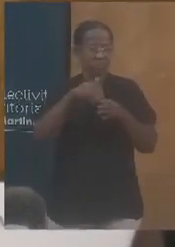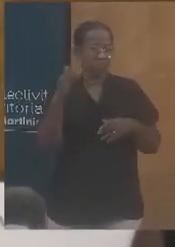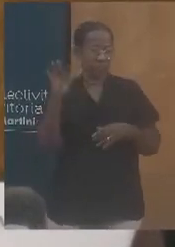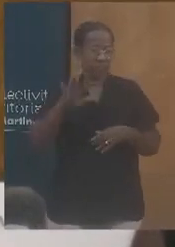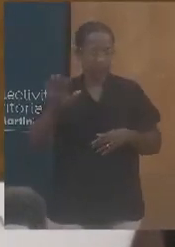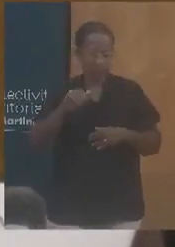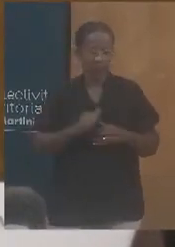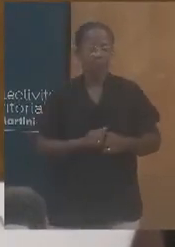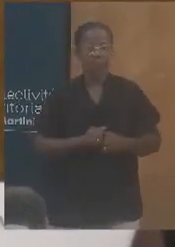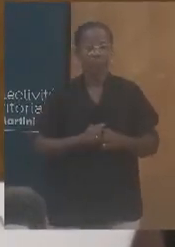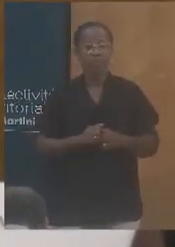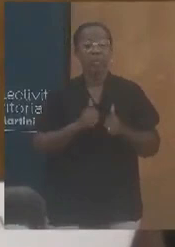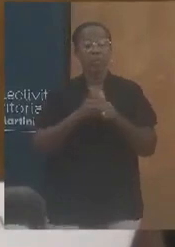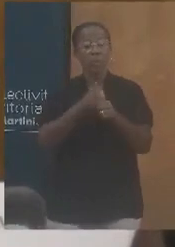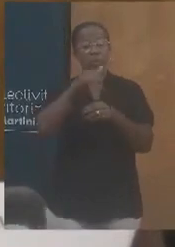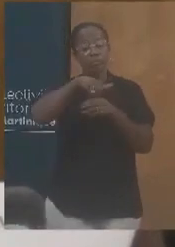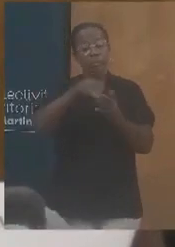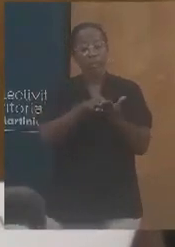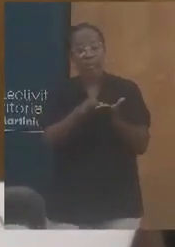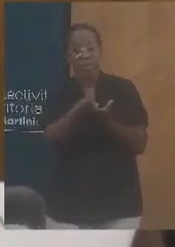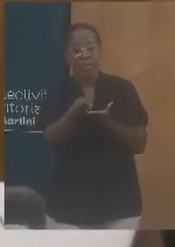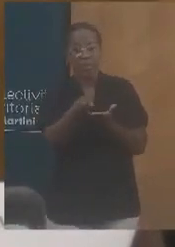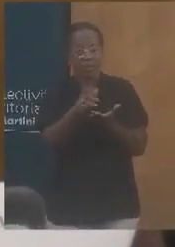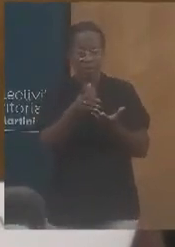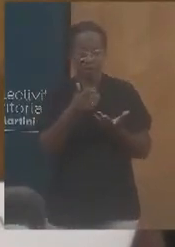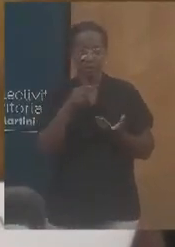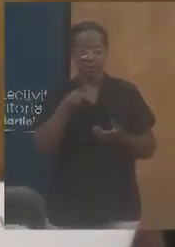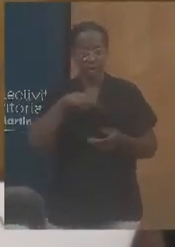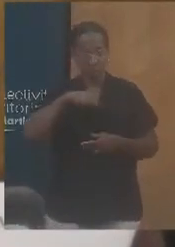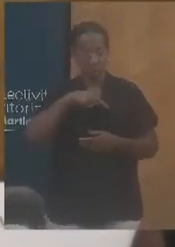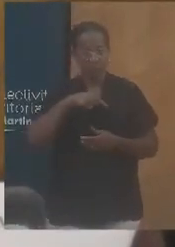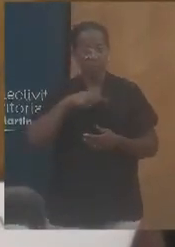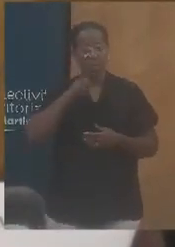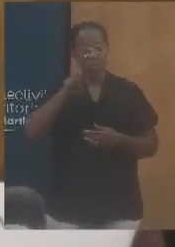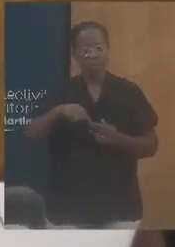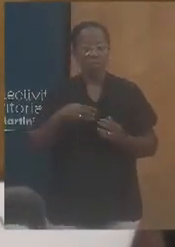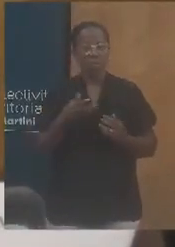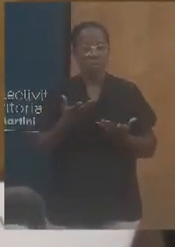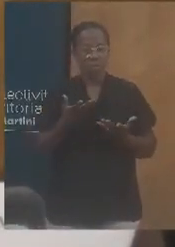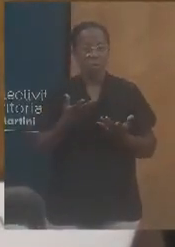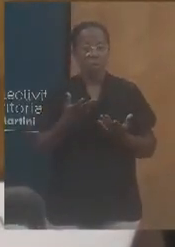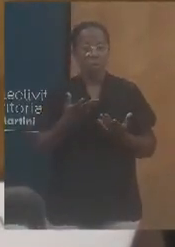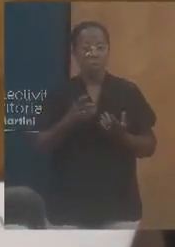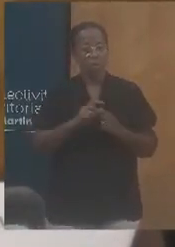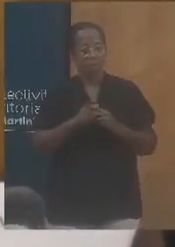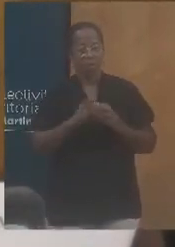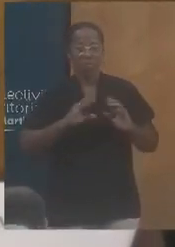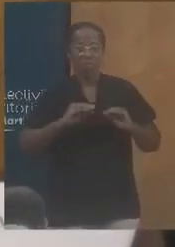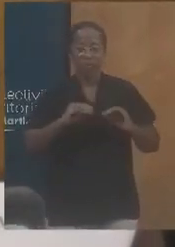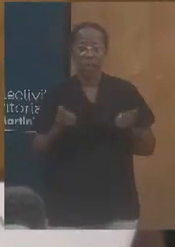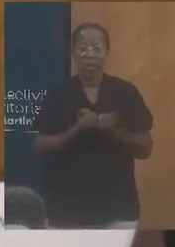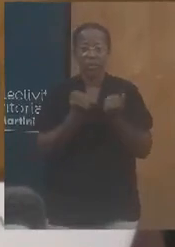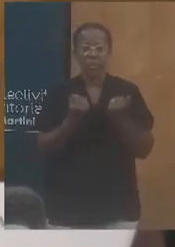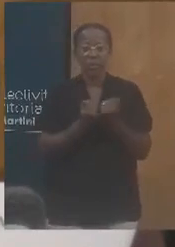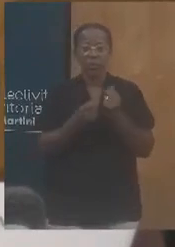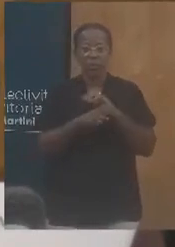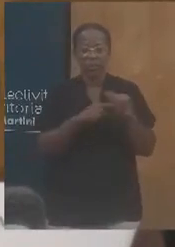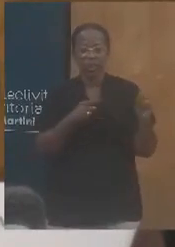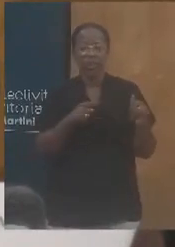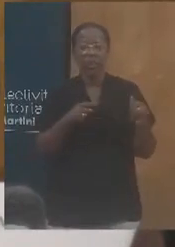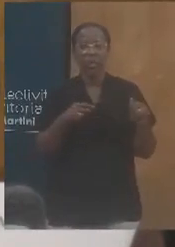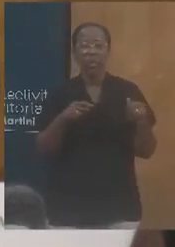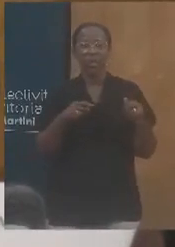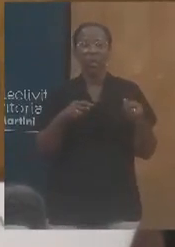notre stratégie, nous devrions surtout inscrire des actions, des structures,